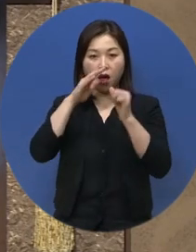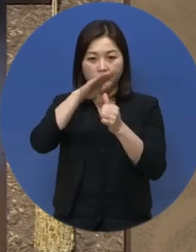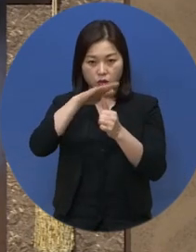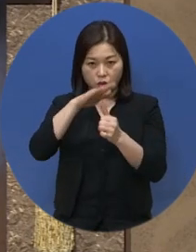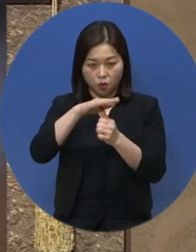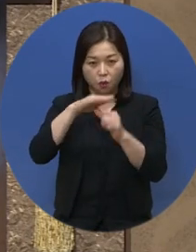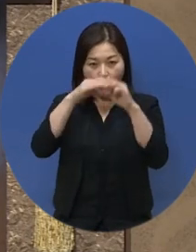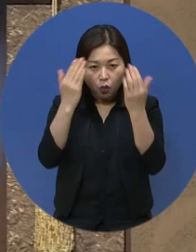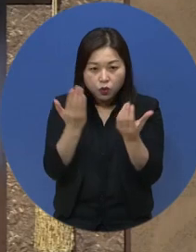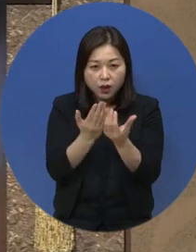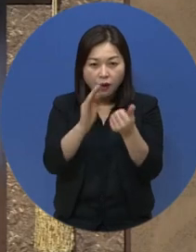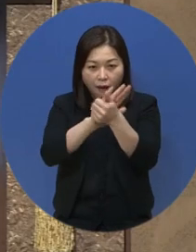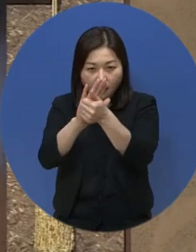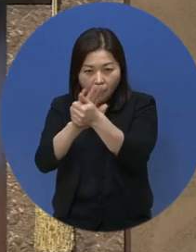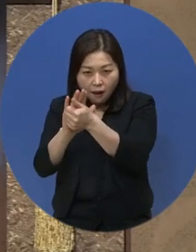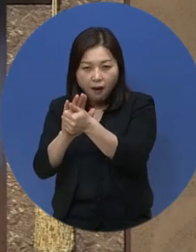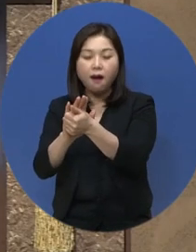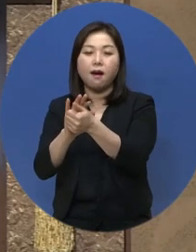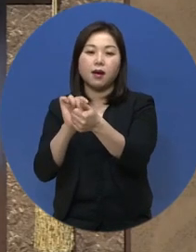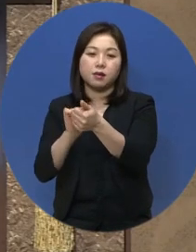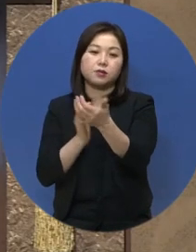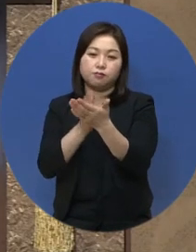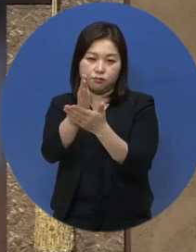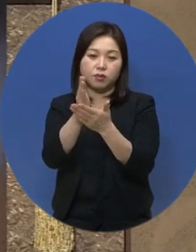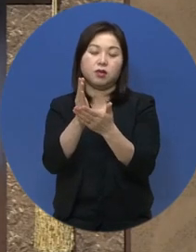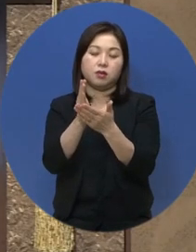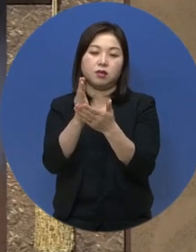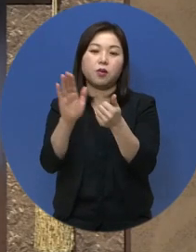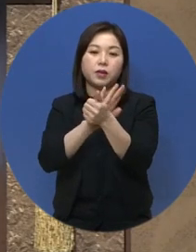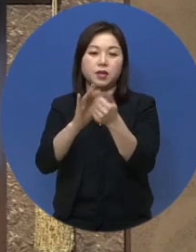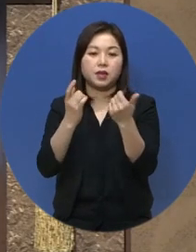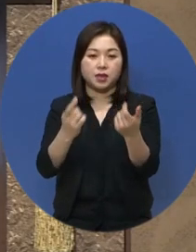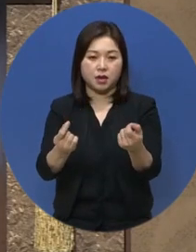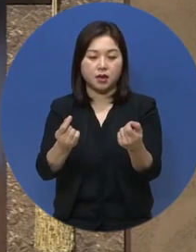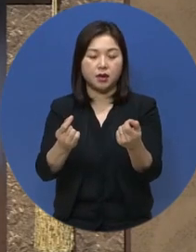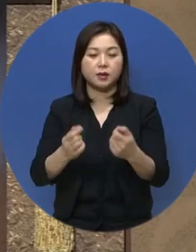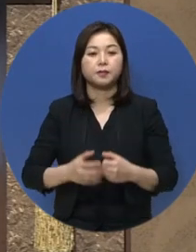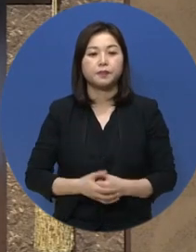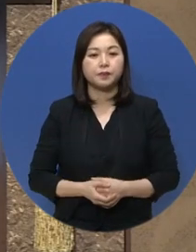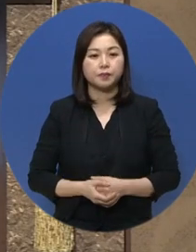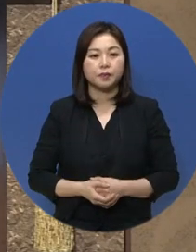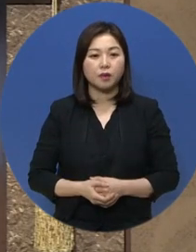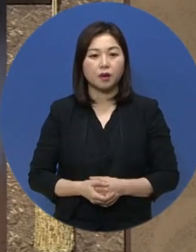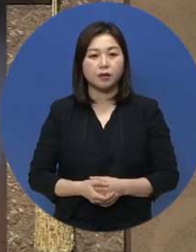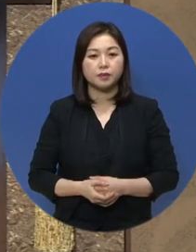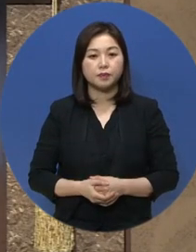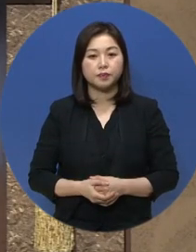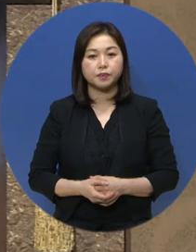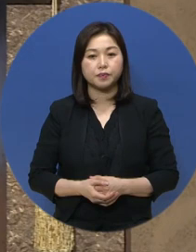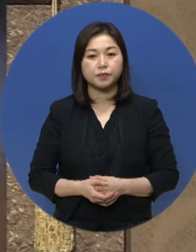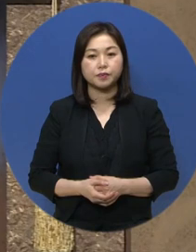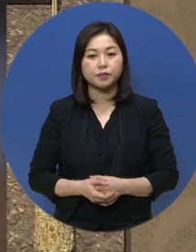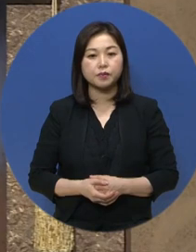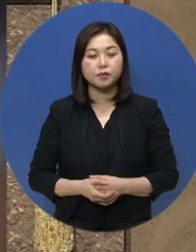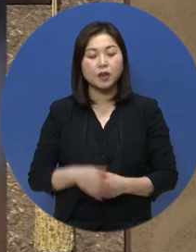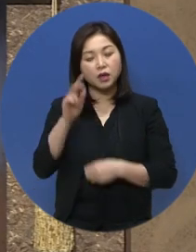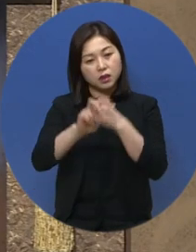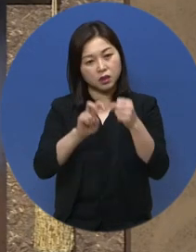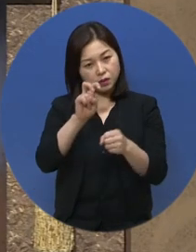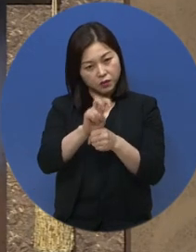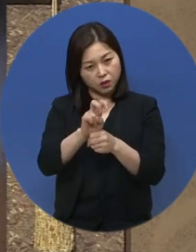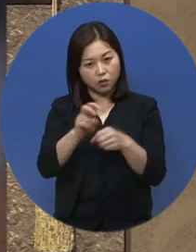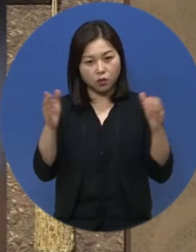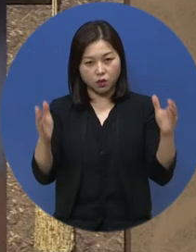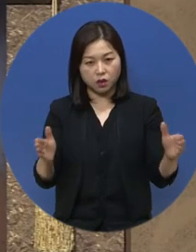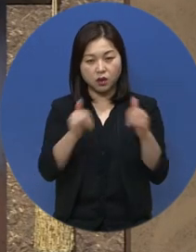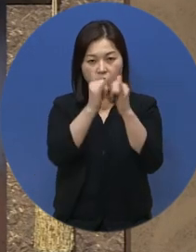전인적인 서비스라고 할 수 있겠죠. 네. 그건 저희가 20년 정도 예. 여러 가지 사회 환경